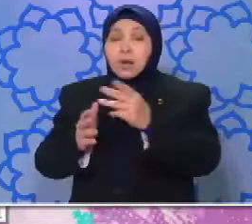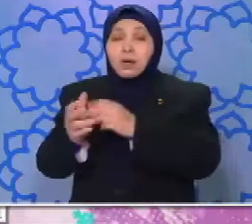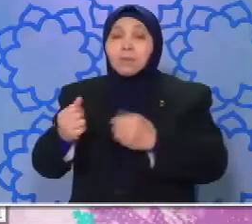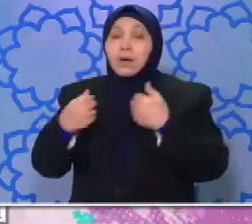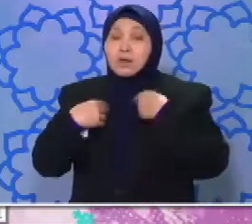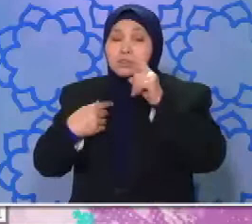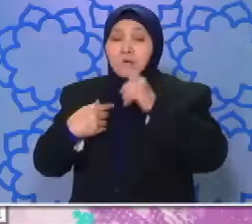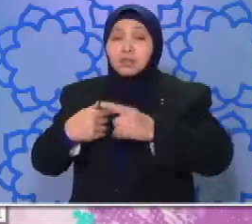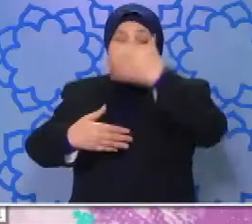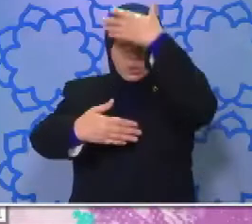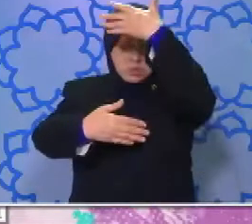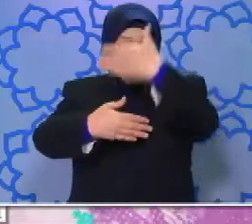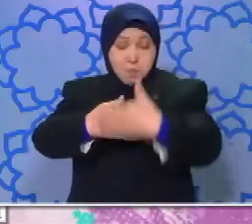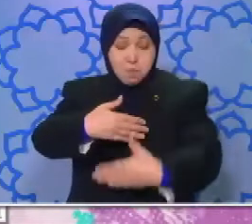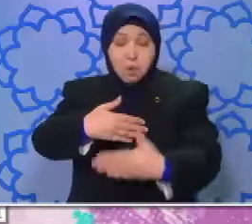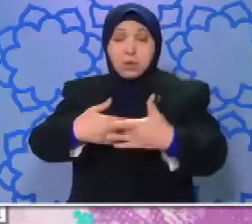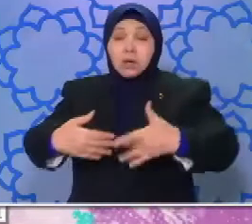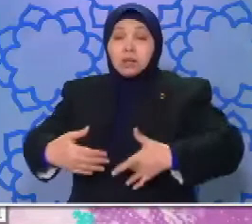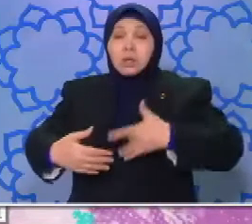أن